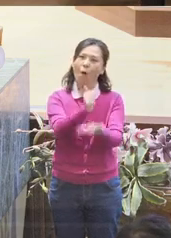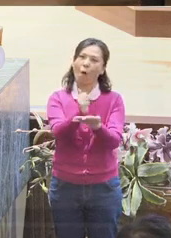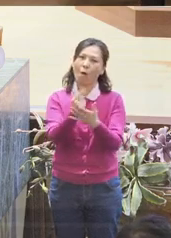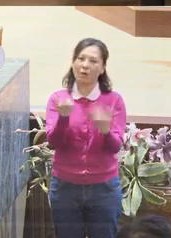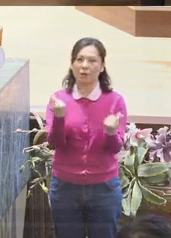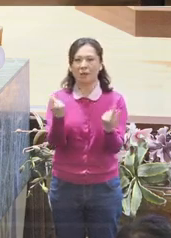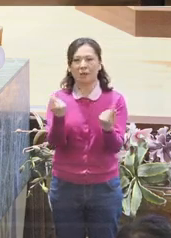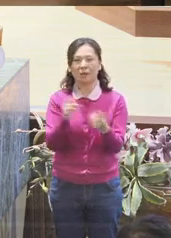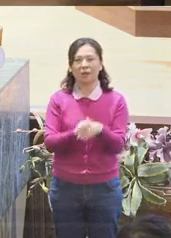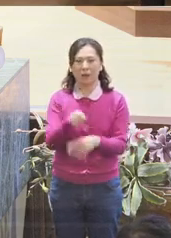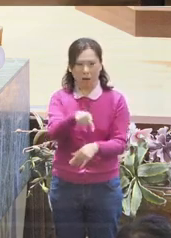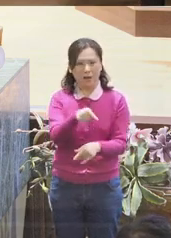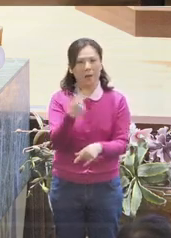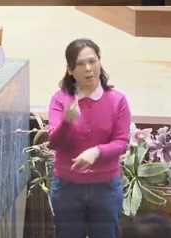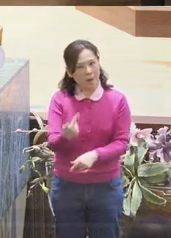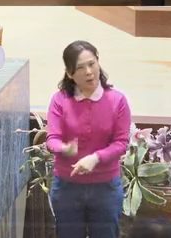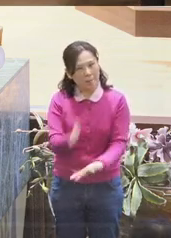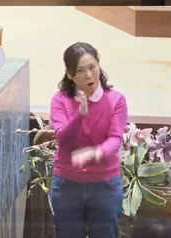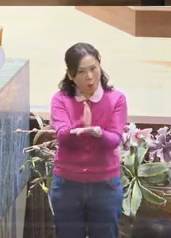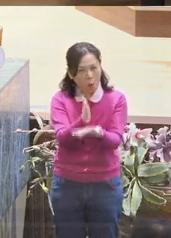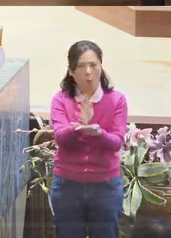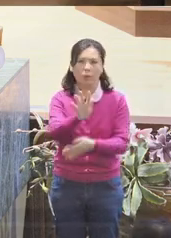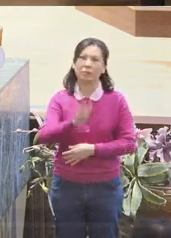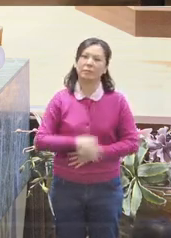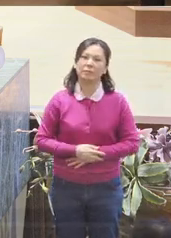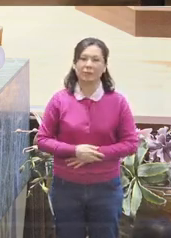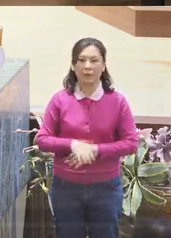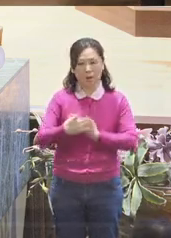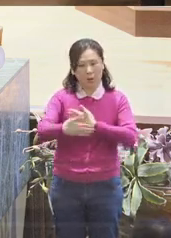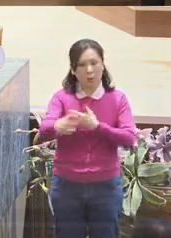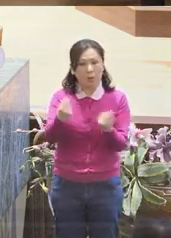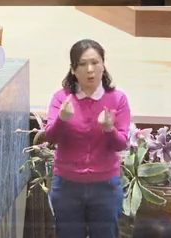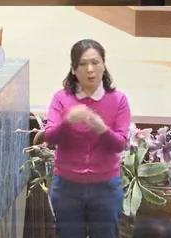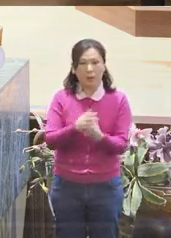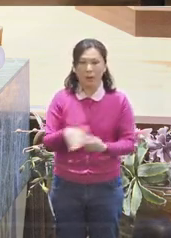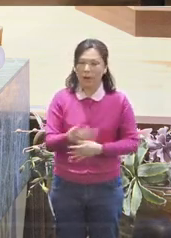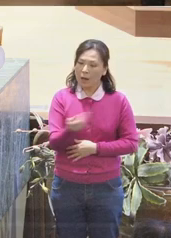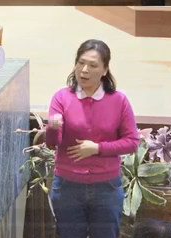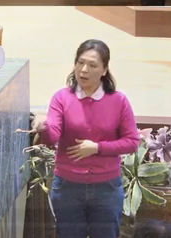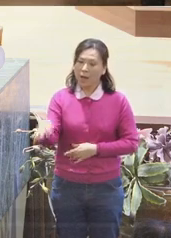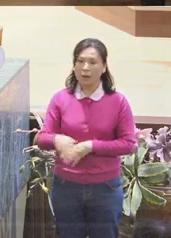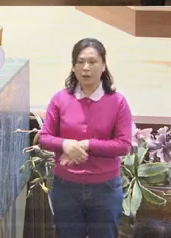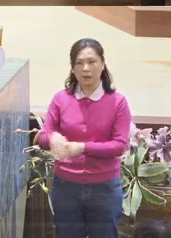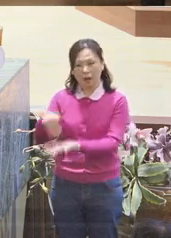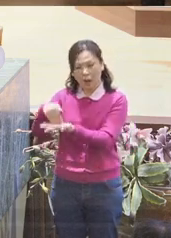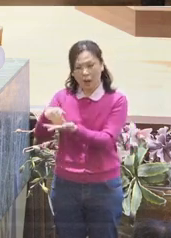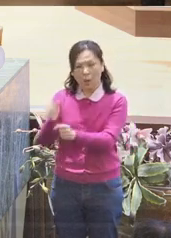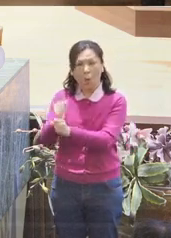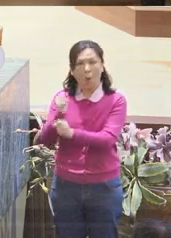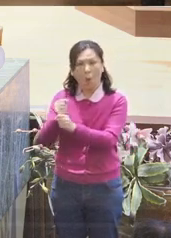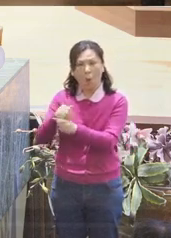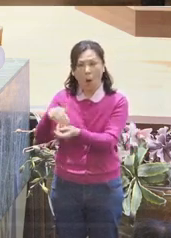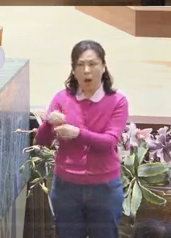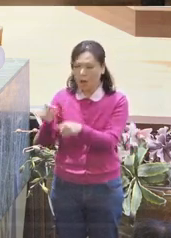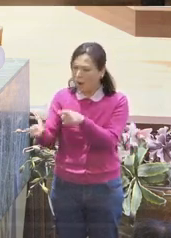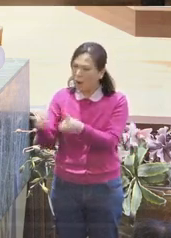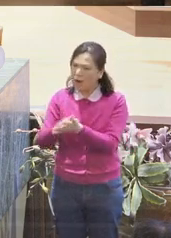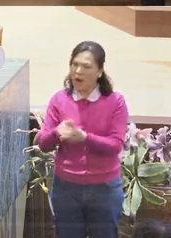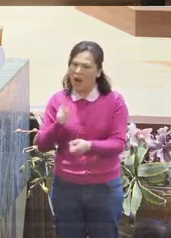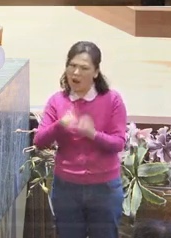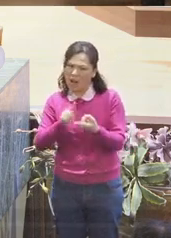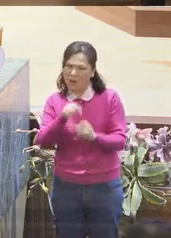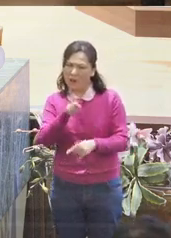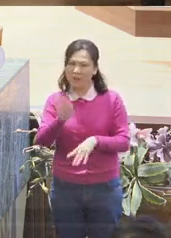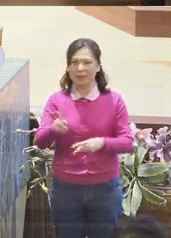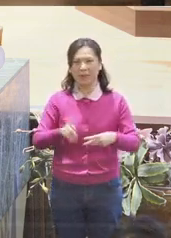在真的逐步禁用了，而且在过程里面也让这些餐具的制造商看到说，哎，确实因为现在没有什么 B 型